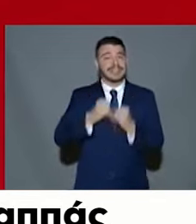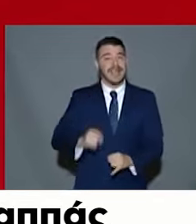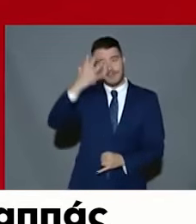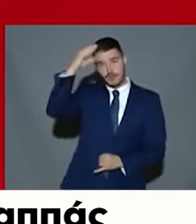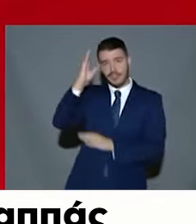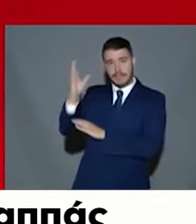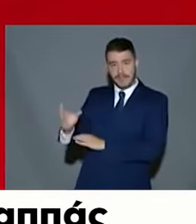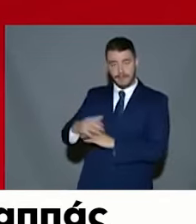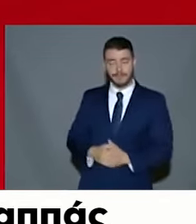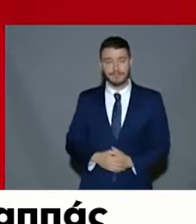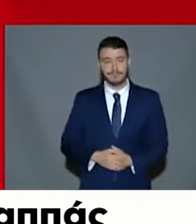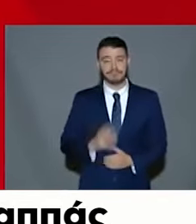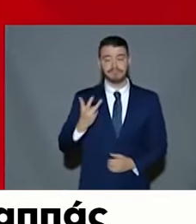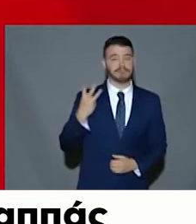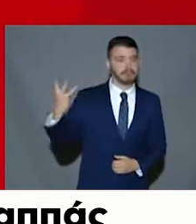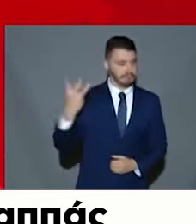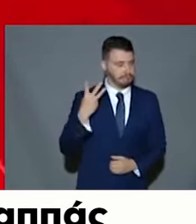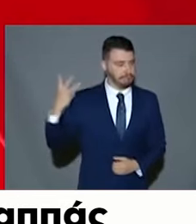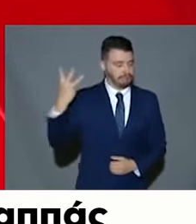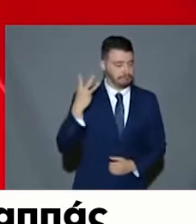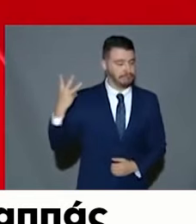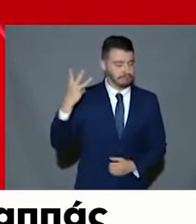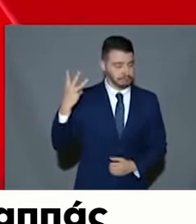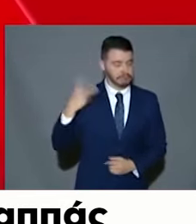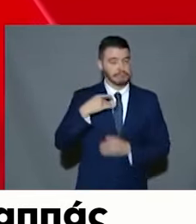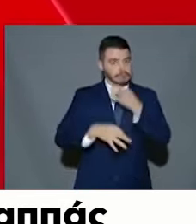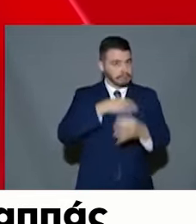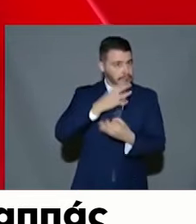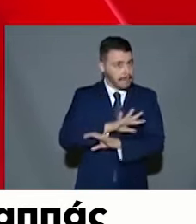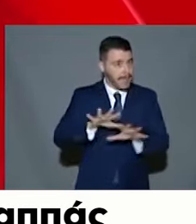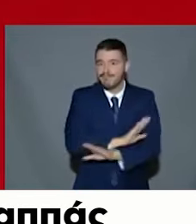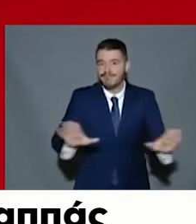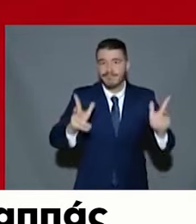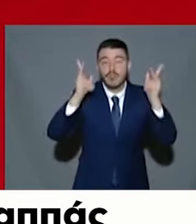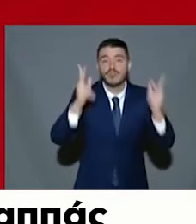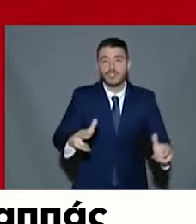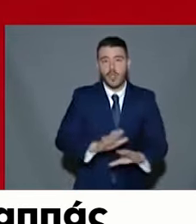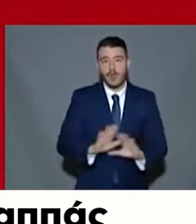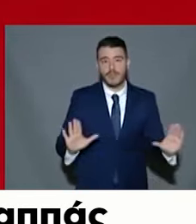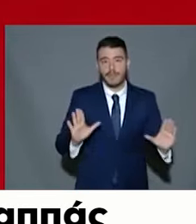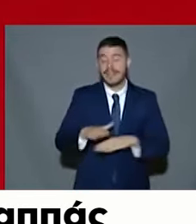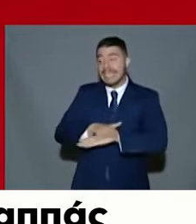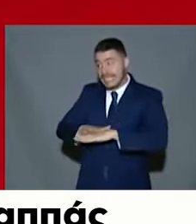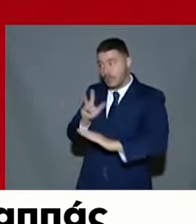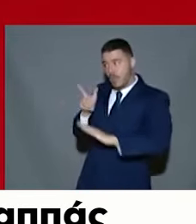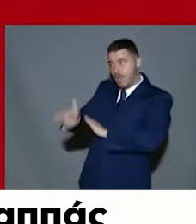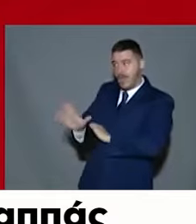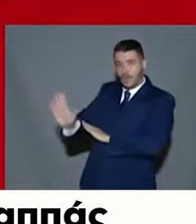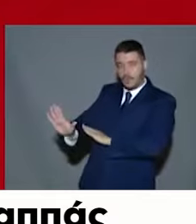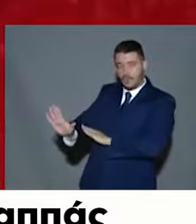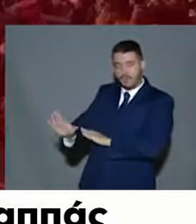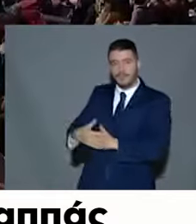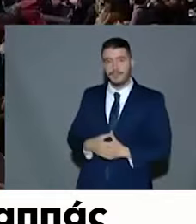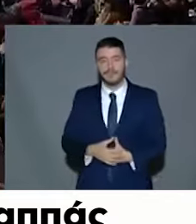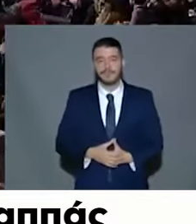για τρόικα, εννοώντας τον κύριο Φάμελο, τον κύριο Νίκο Παπά και τον κύριο Γιώργο Τσίπρα. Εγώ την έχω χαρακτηρίσει συμμορία των τριών.